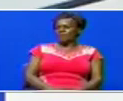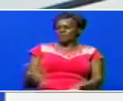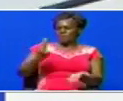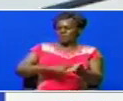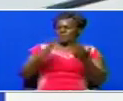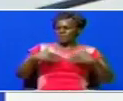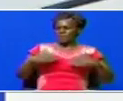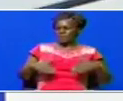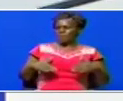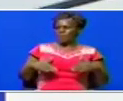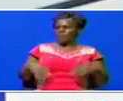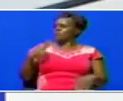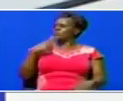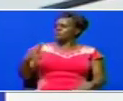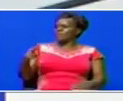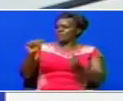registered voters,